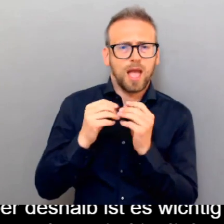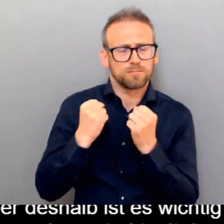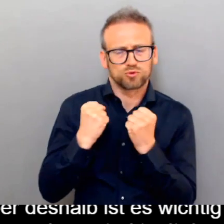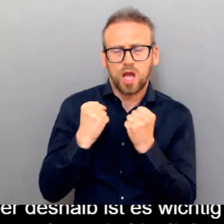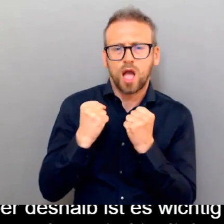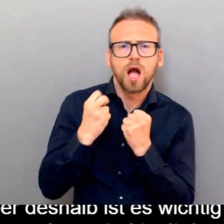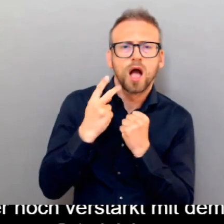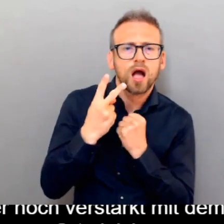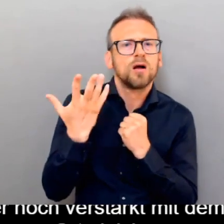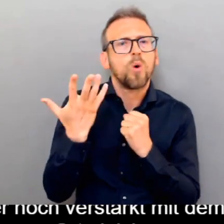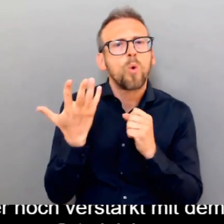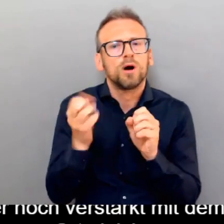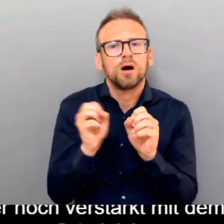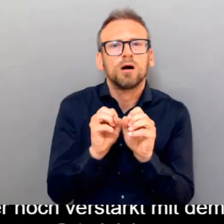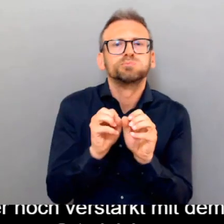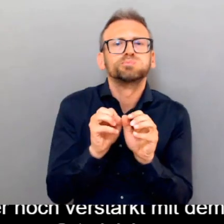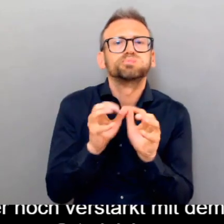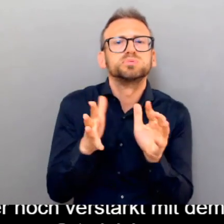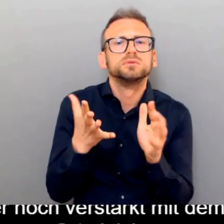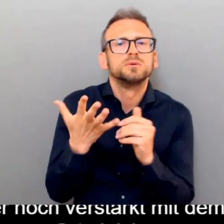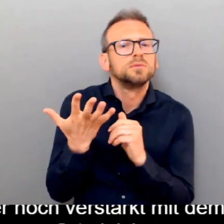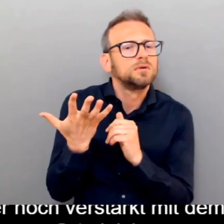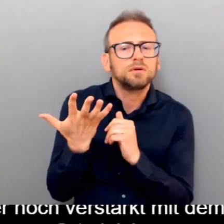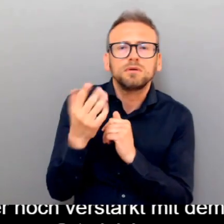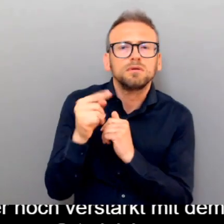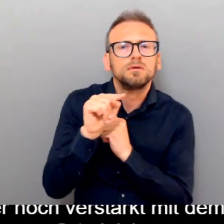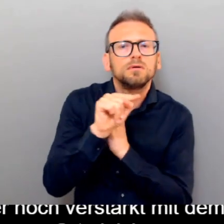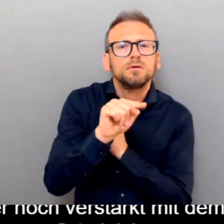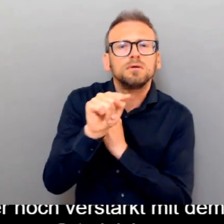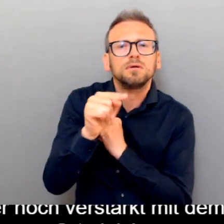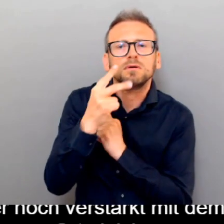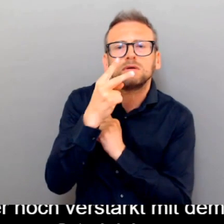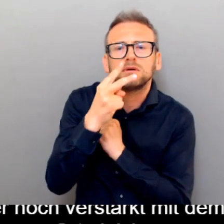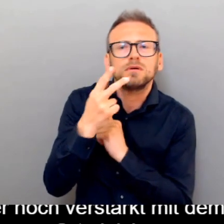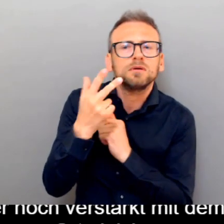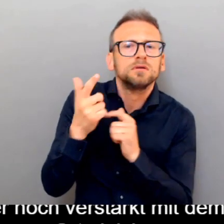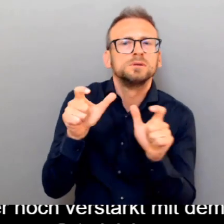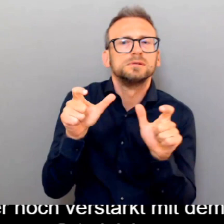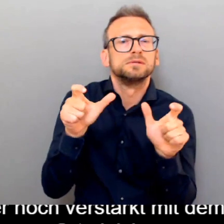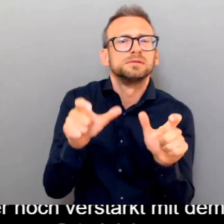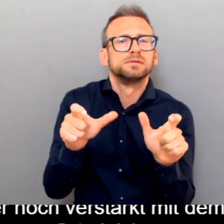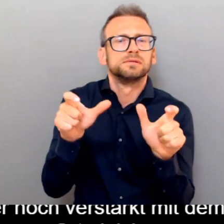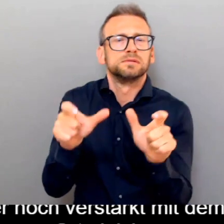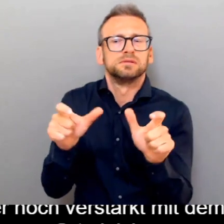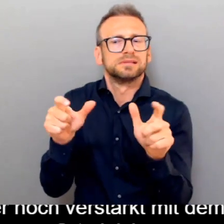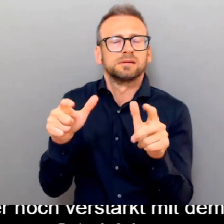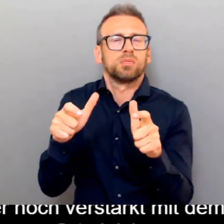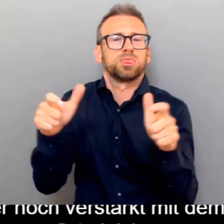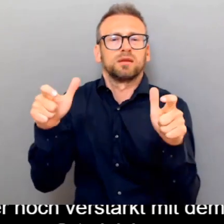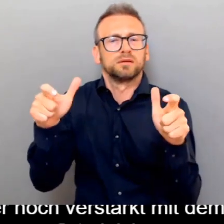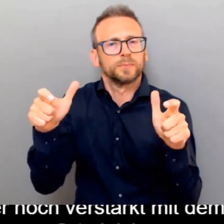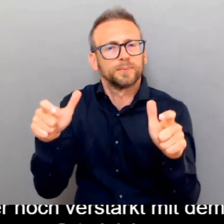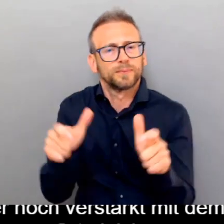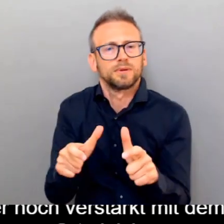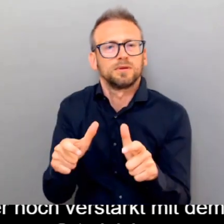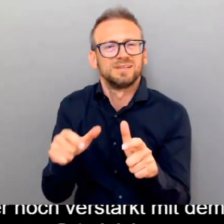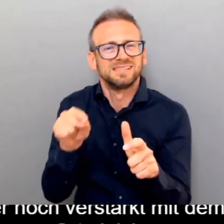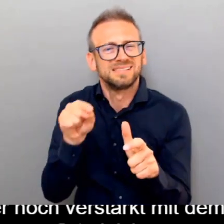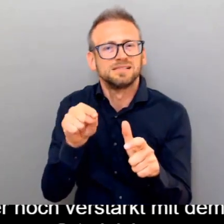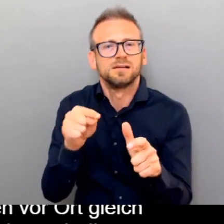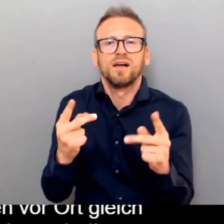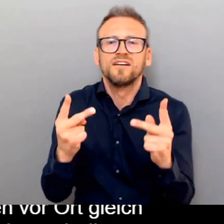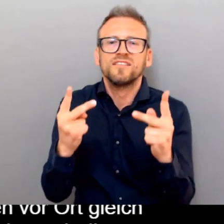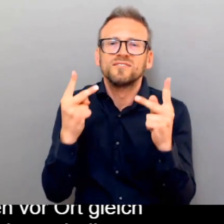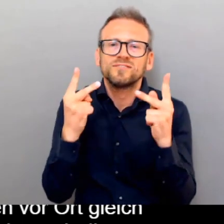eben das auch mit unterstützen zu können. Das ist, glaube ich, eben das mit Wichtigste, dass wir